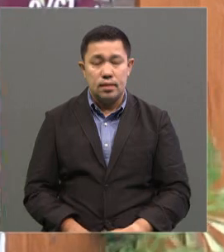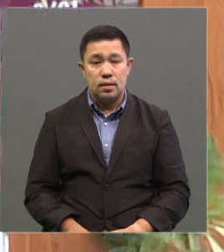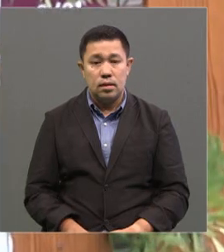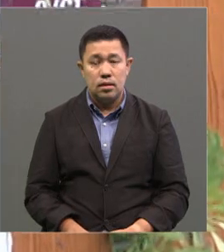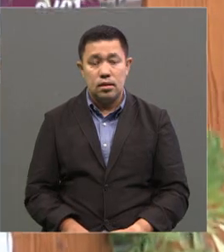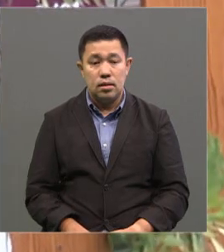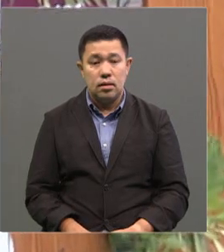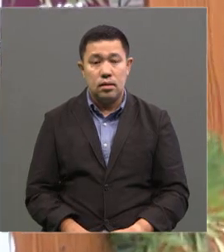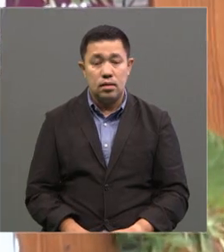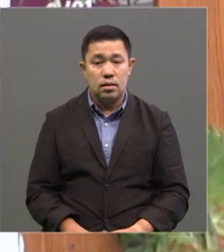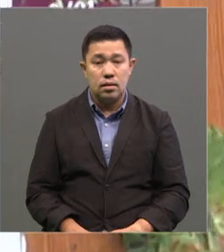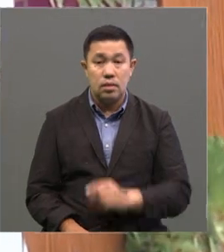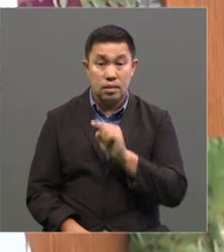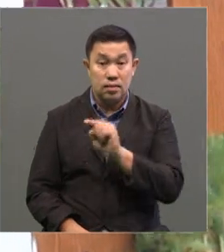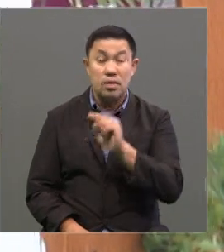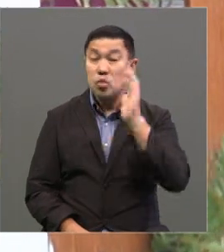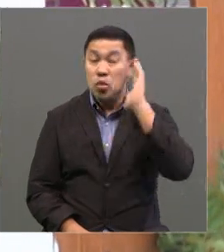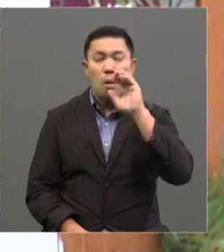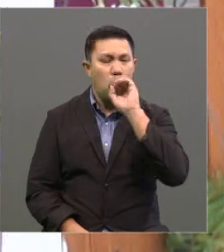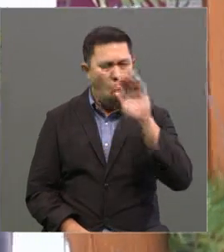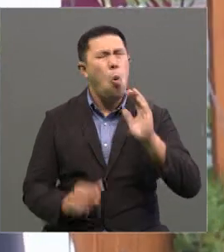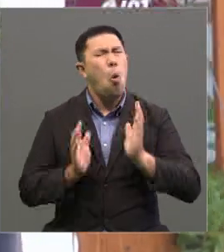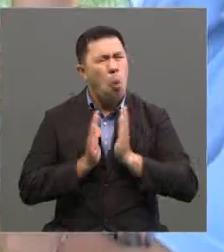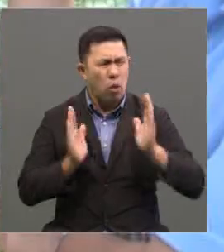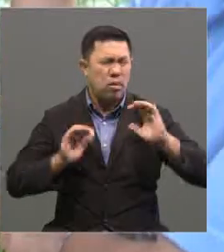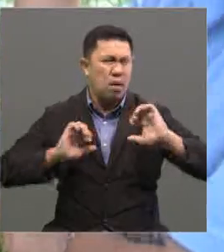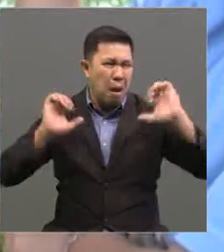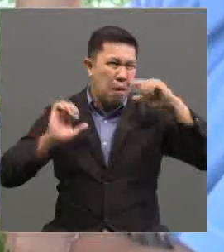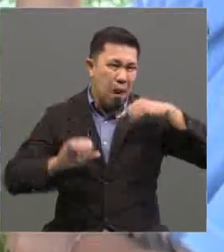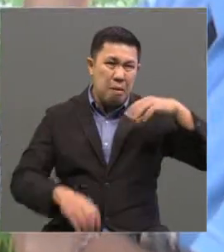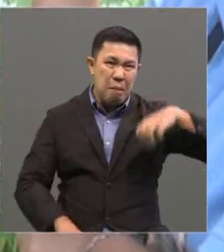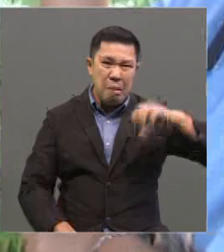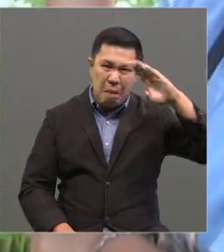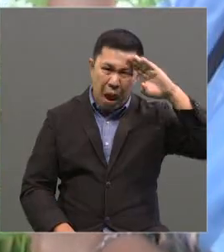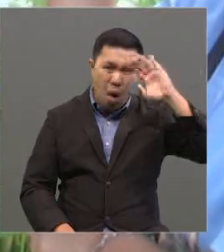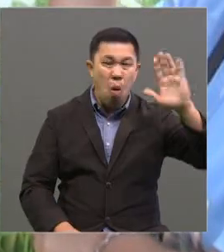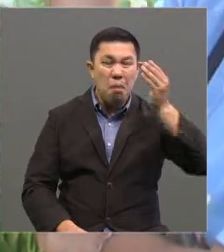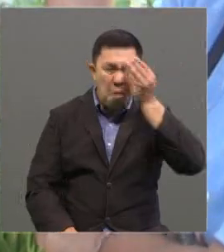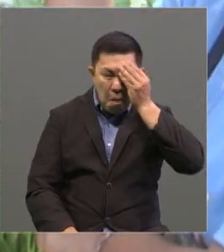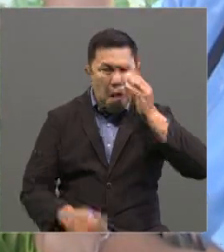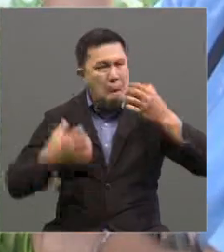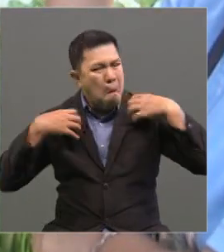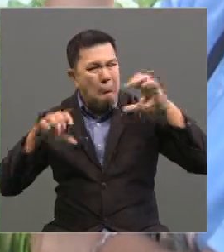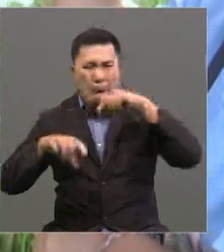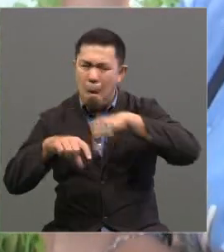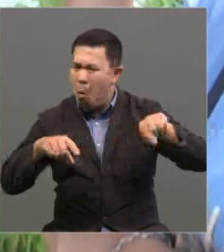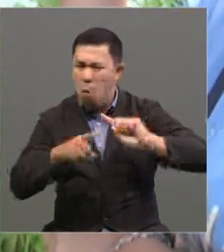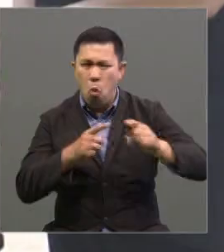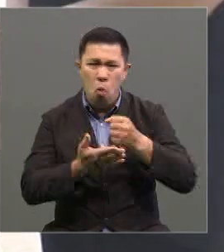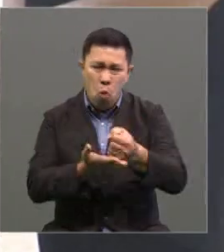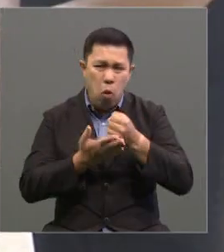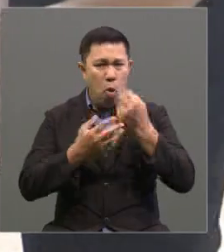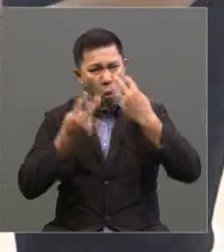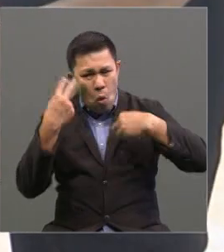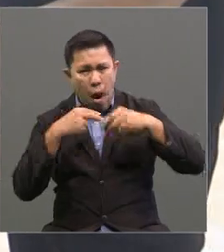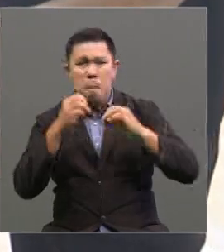ทางคุณจักรินทร์เองก็ฝากขอบคุณรัฐบาลไทยหน่วยทหารในอิสราเอลหน่วยราชการที่เกี่ยวข้องที่ช่วยเหลือนะคะตั้งแต่ดูแลคุ้มครอง